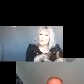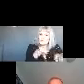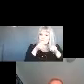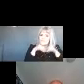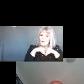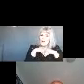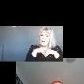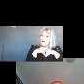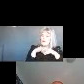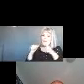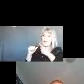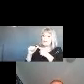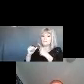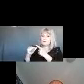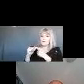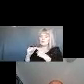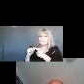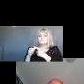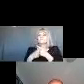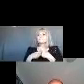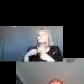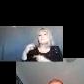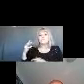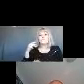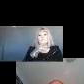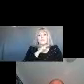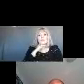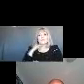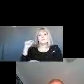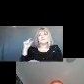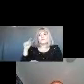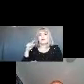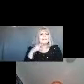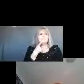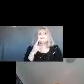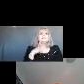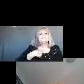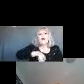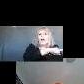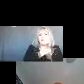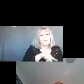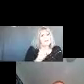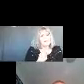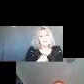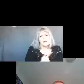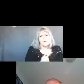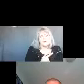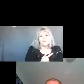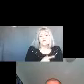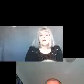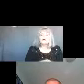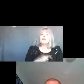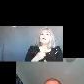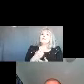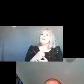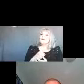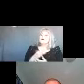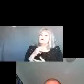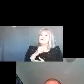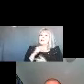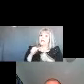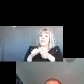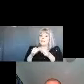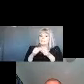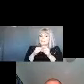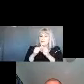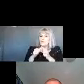van, julle sal die Heilige Gees ontvang as een geskenk. Want dit is vir elkeen van julle. Vrede